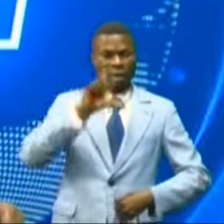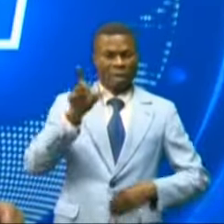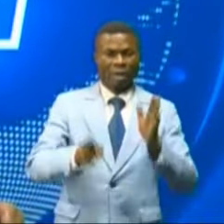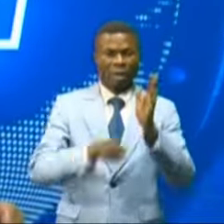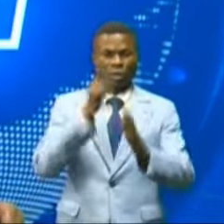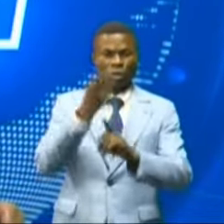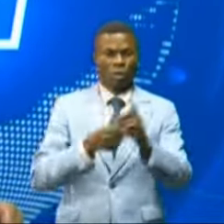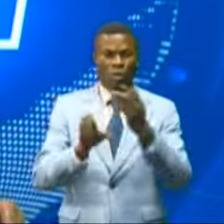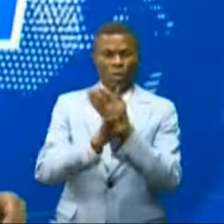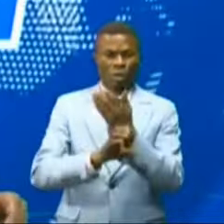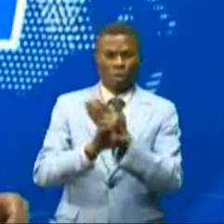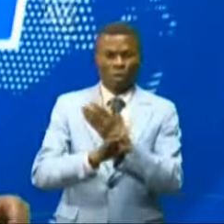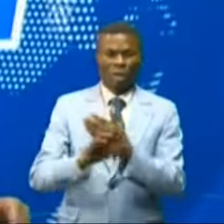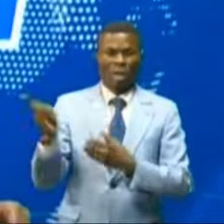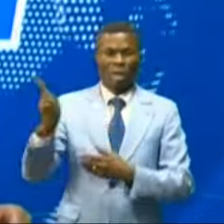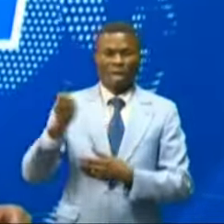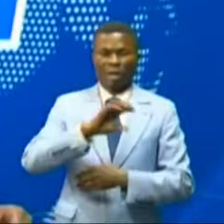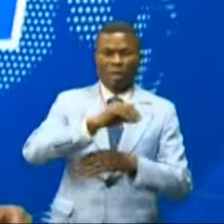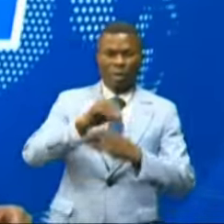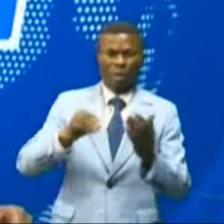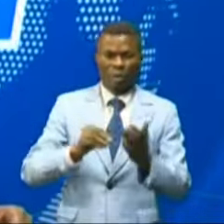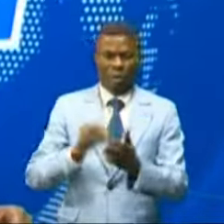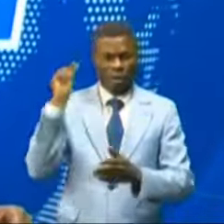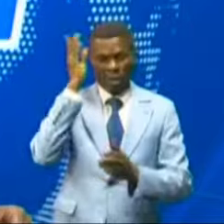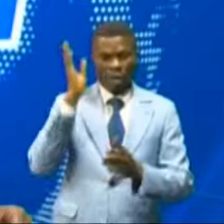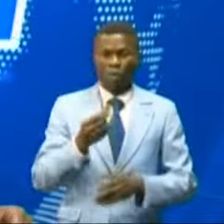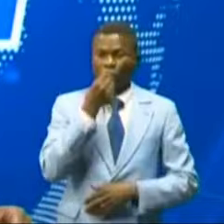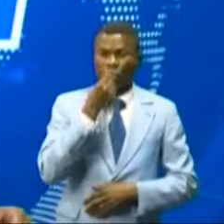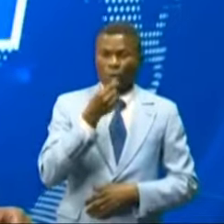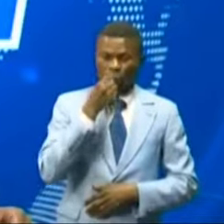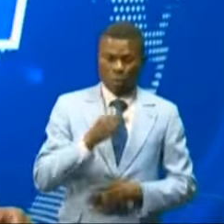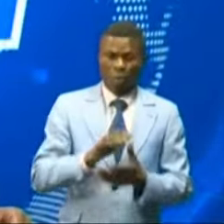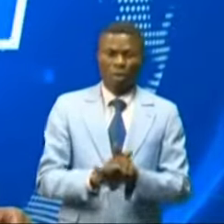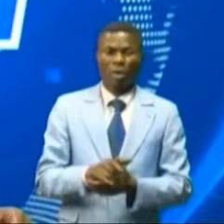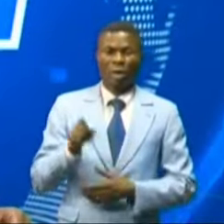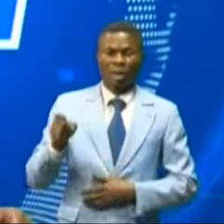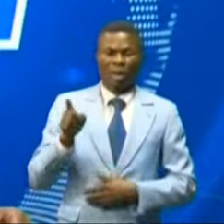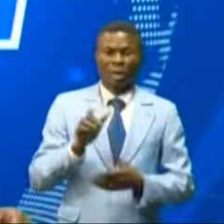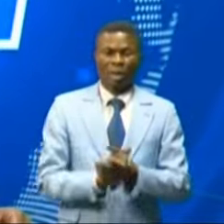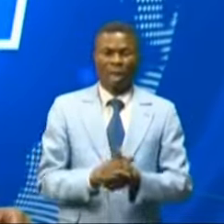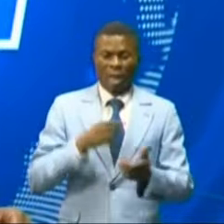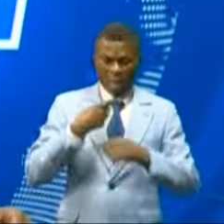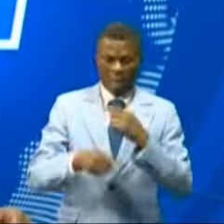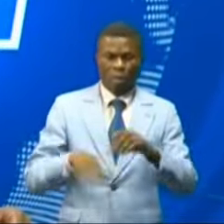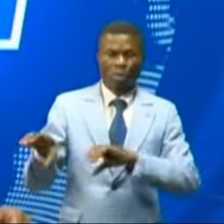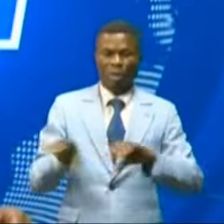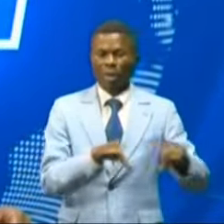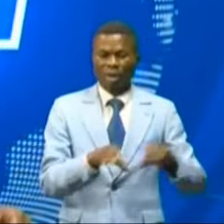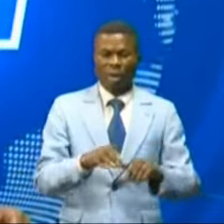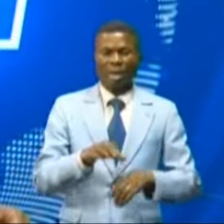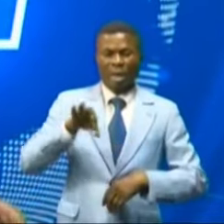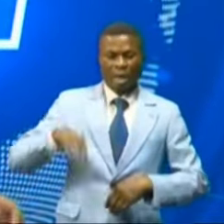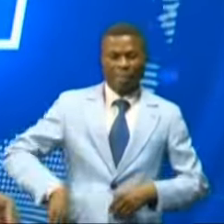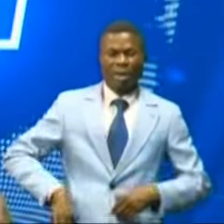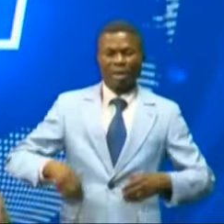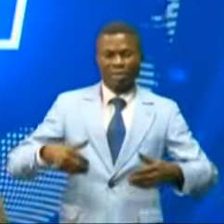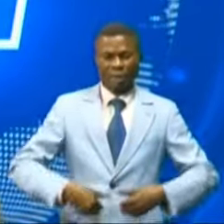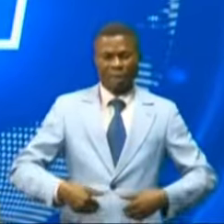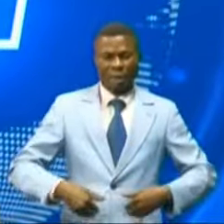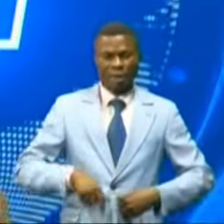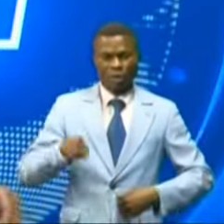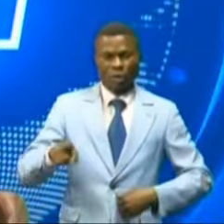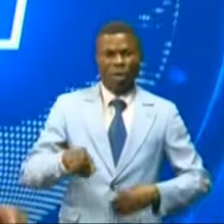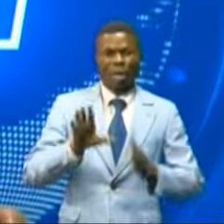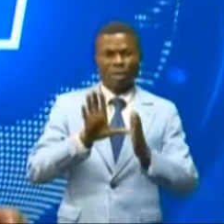août dans la province du Kasaï central. Le gouverneur Joseph Moïse Kambulu Konko a lancé les activités en faveur des jeunes de sa province.